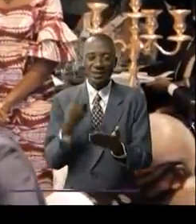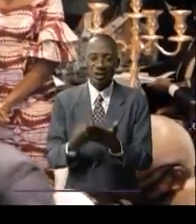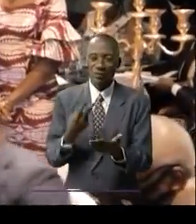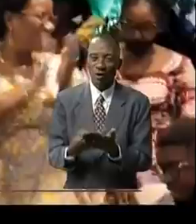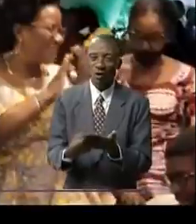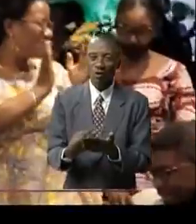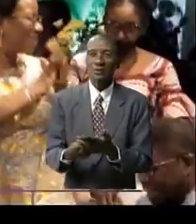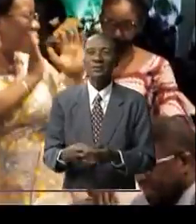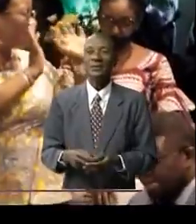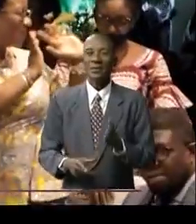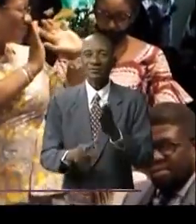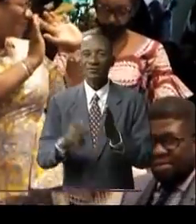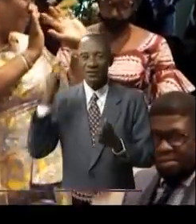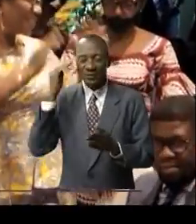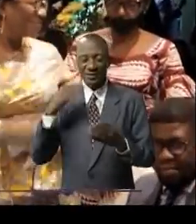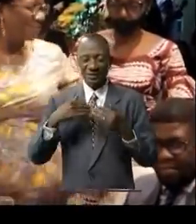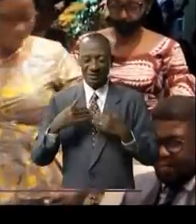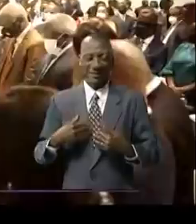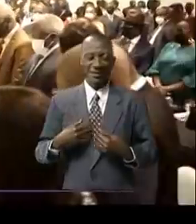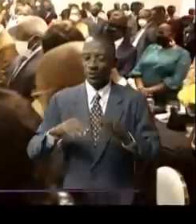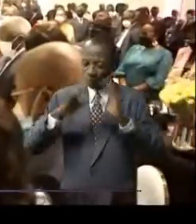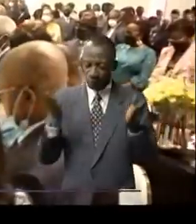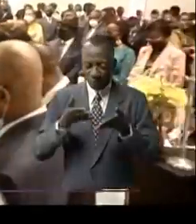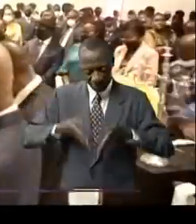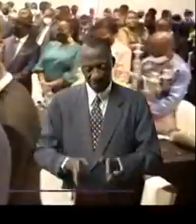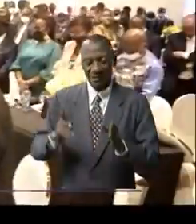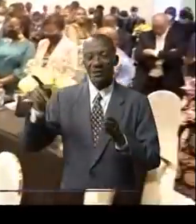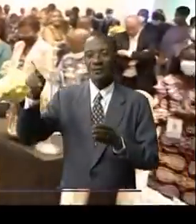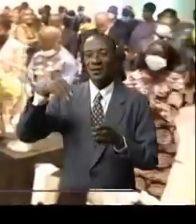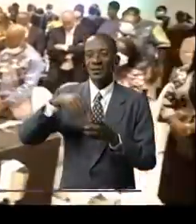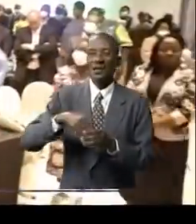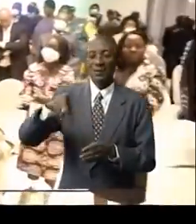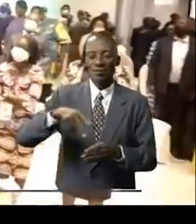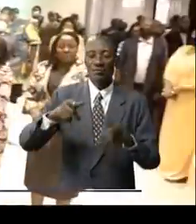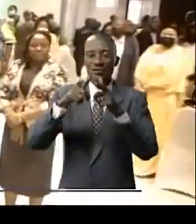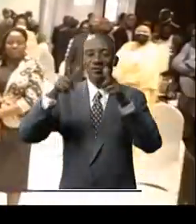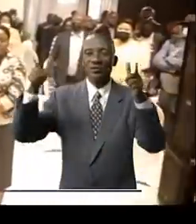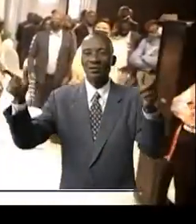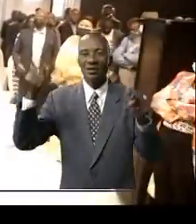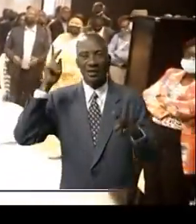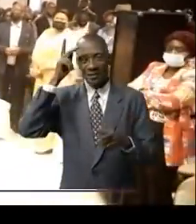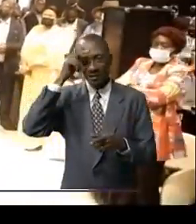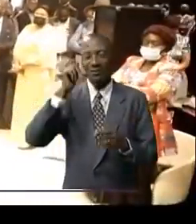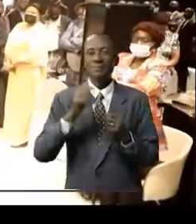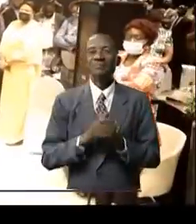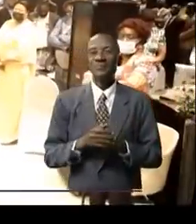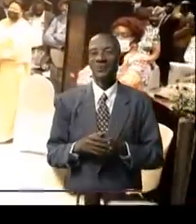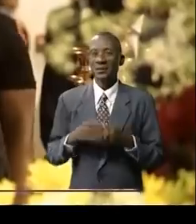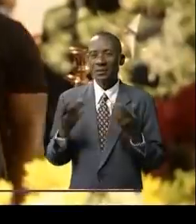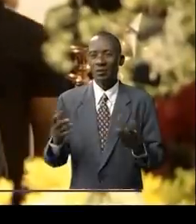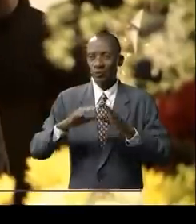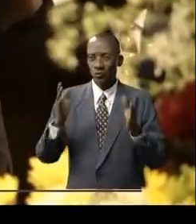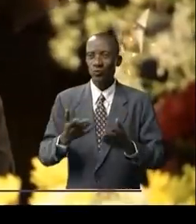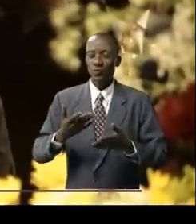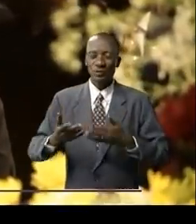Kilumba, vice-ministre de la Santé. Tout a commencé par une prière de remerciement à Dieu pour ses nominations des dignes fils et